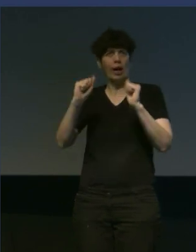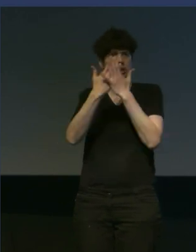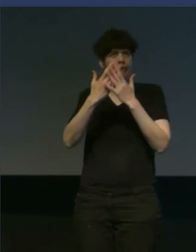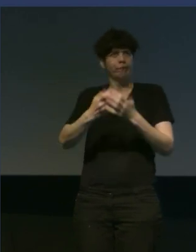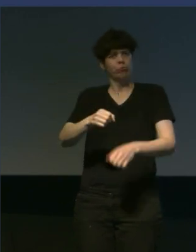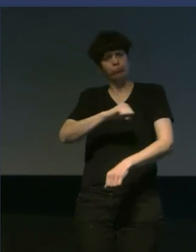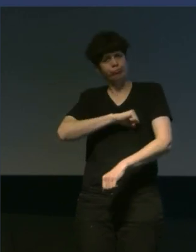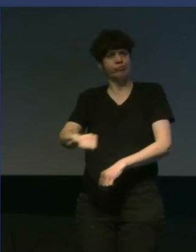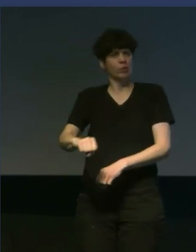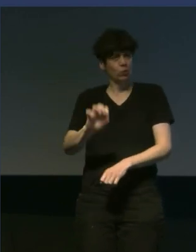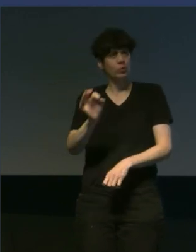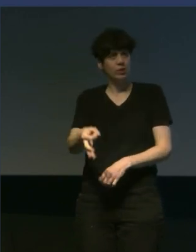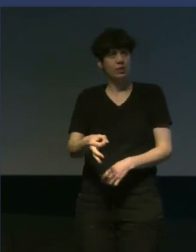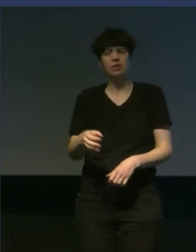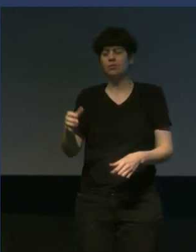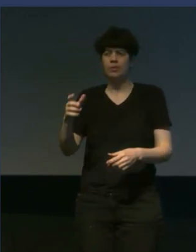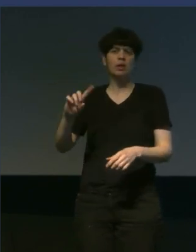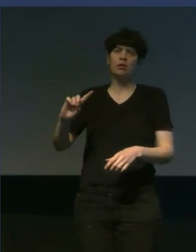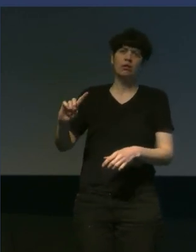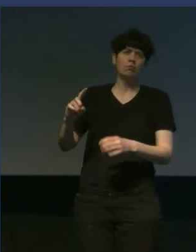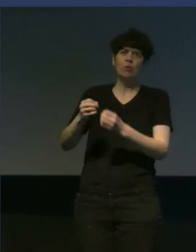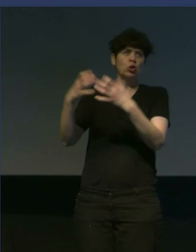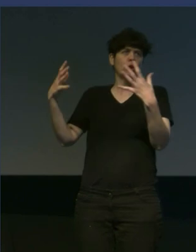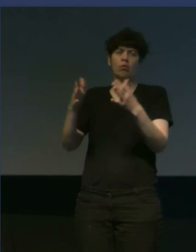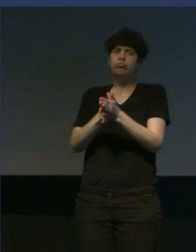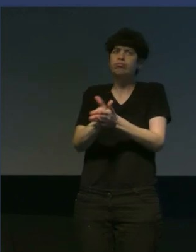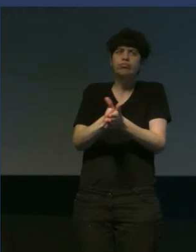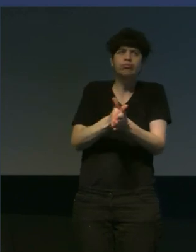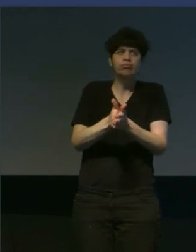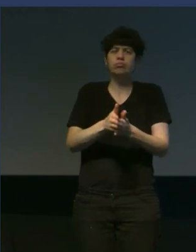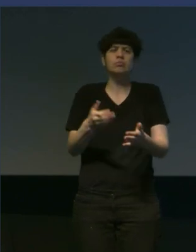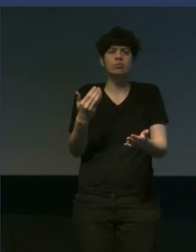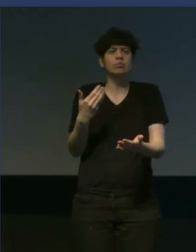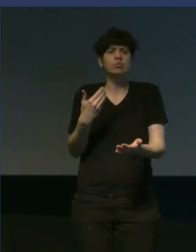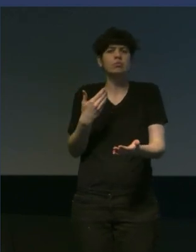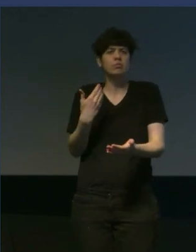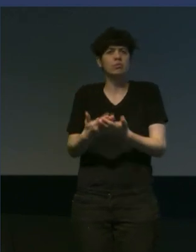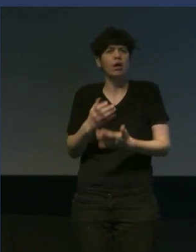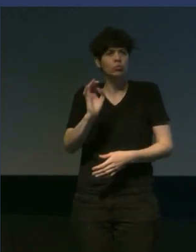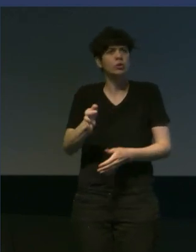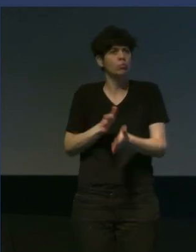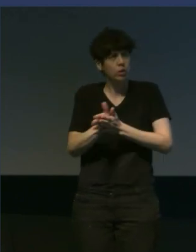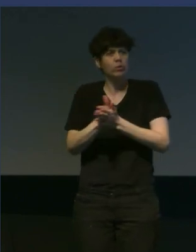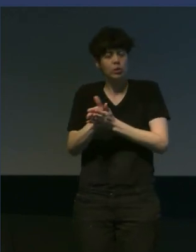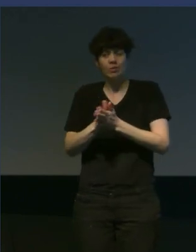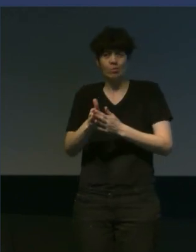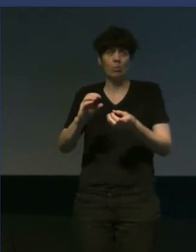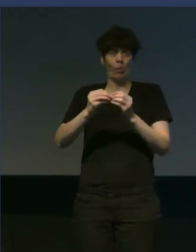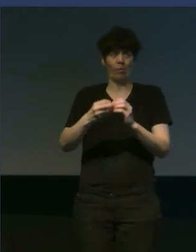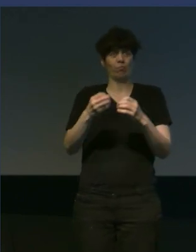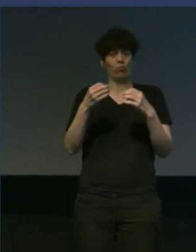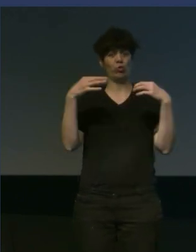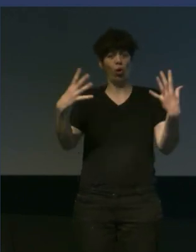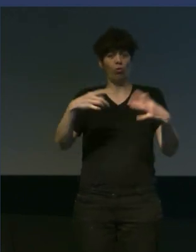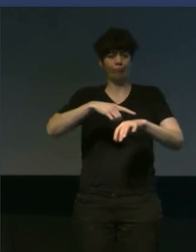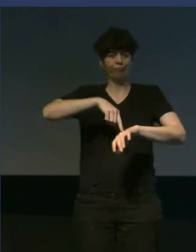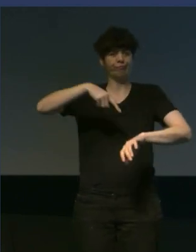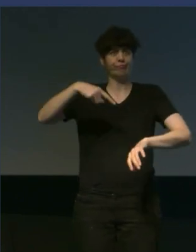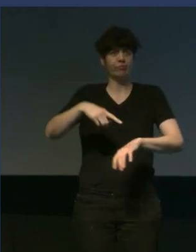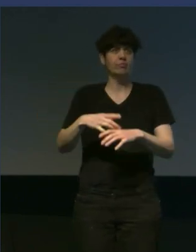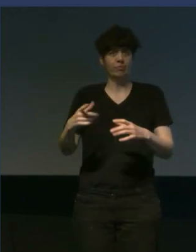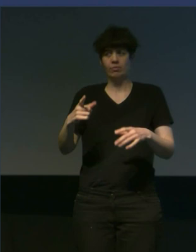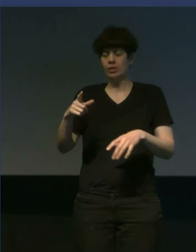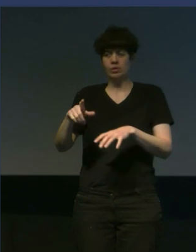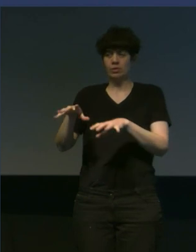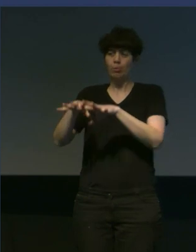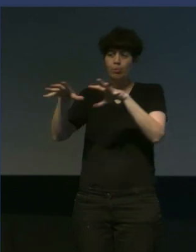réalité, mais l'envie était là. C'était pas le sujet. C'était vraiment le temps, le manque de temps. Et globalement, ils ont tous